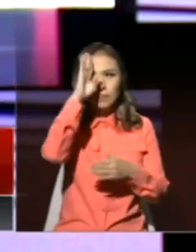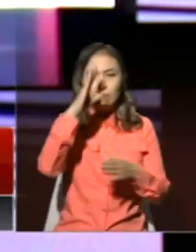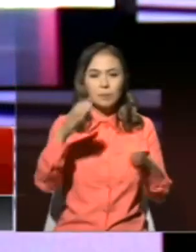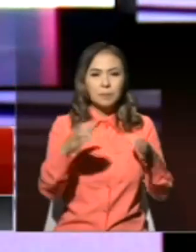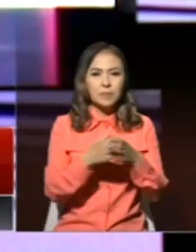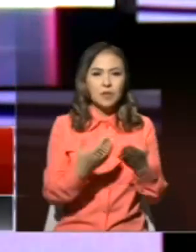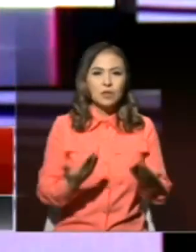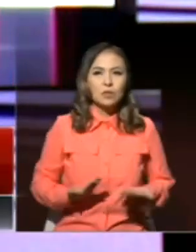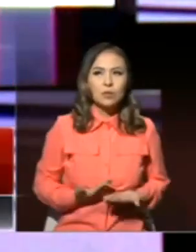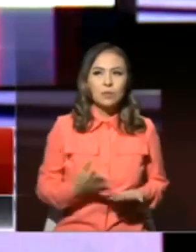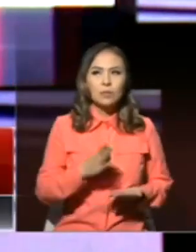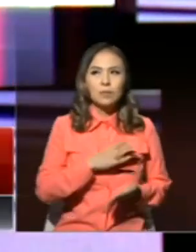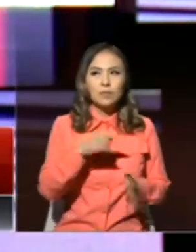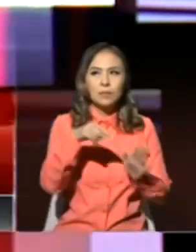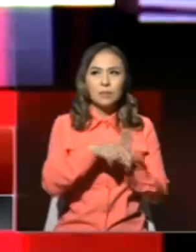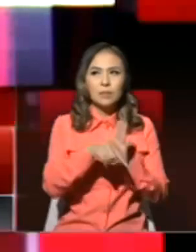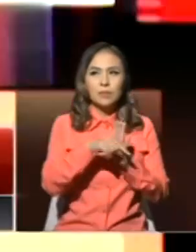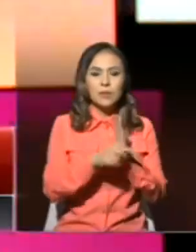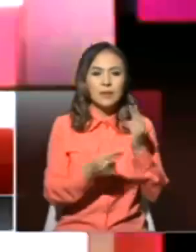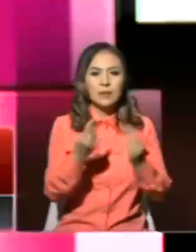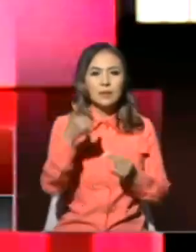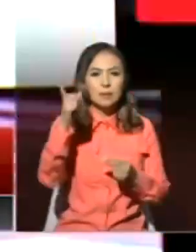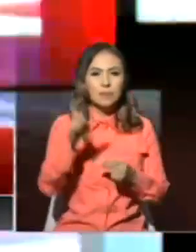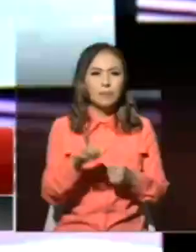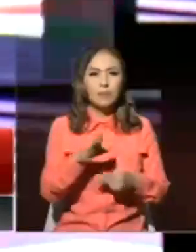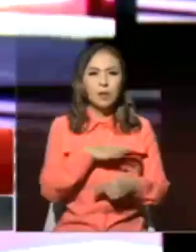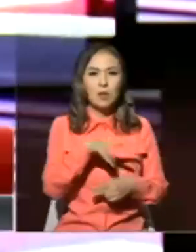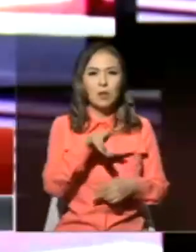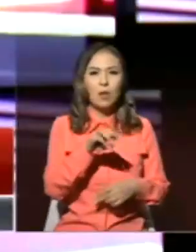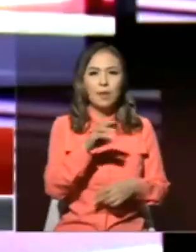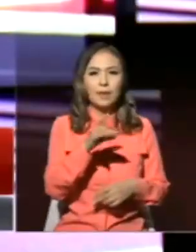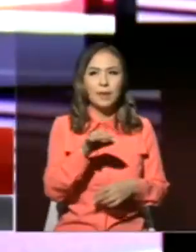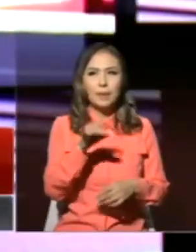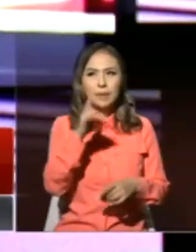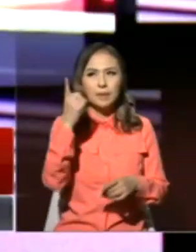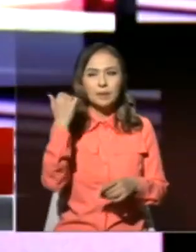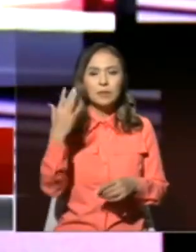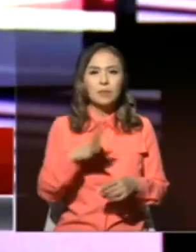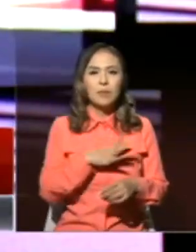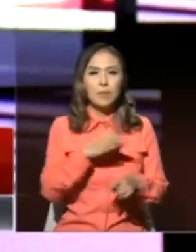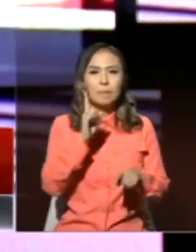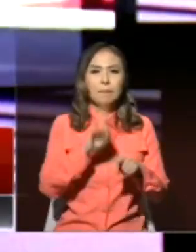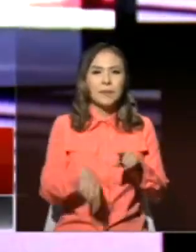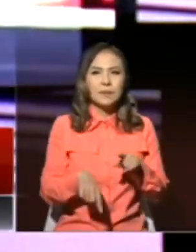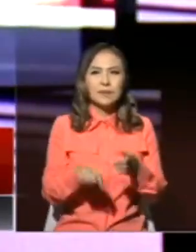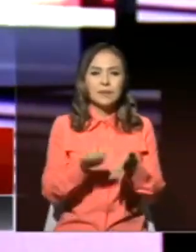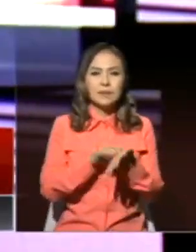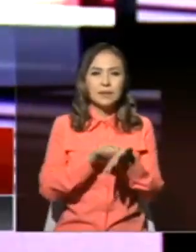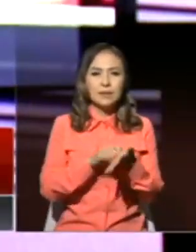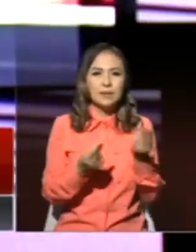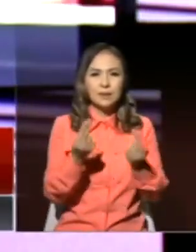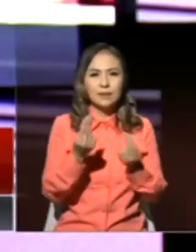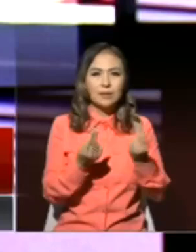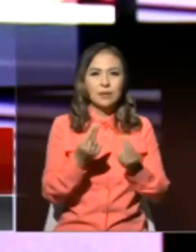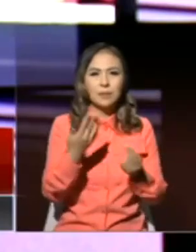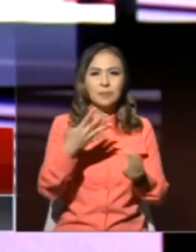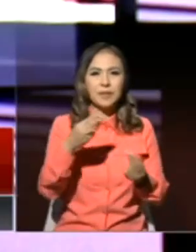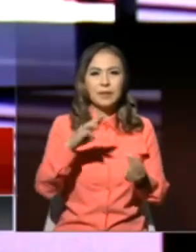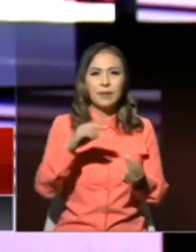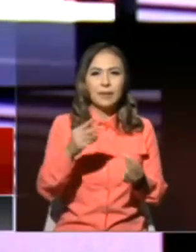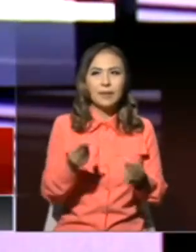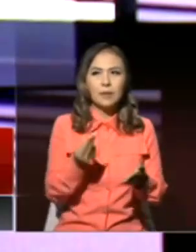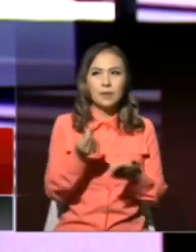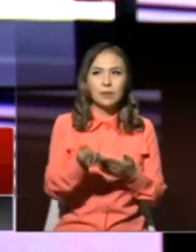едік. Арамызда бір жігіт лотерея ойнайық деді. Анау моментальный лотерея деген бар ғой. Соған бардық та 50 теңге тігіп,